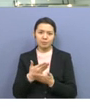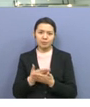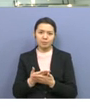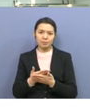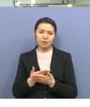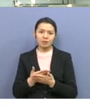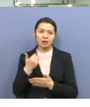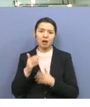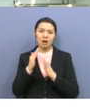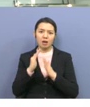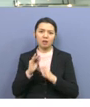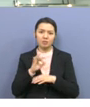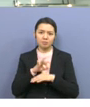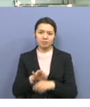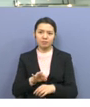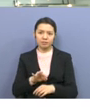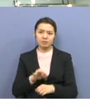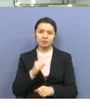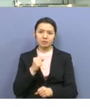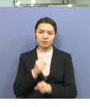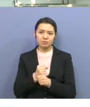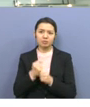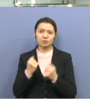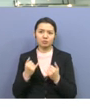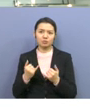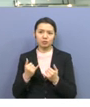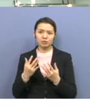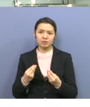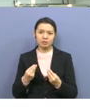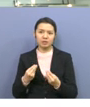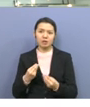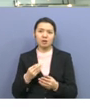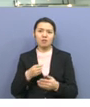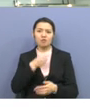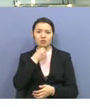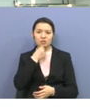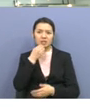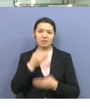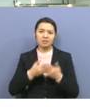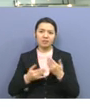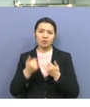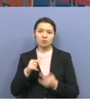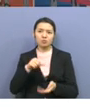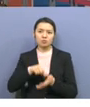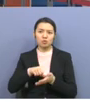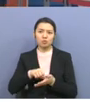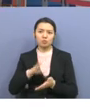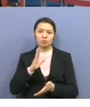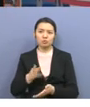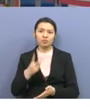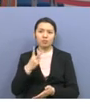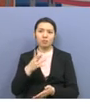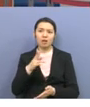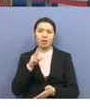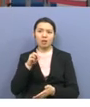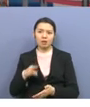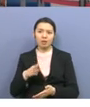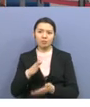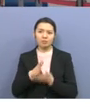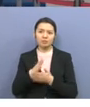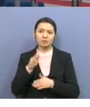инвалидтердің арасында каратэ өтіп жатырмыз. Бүгінгі міне үлкен ересек инвалидтер бүгін жарысқа қатысып жатыр. 25 келі салмақта